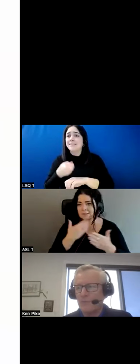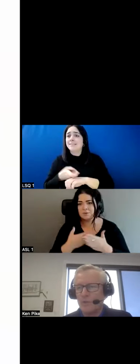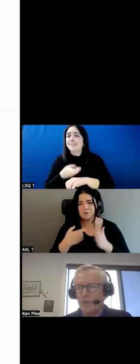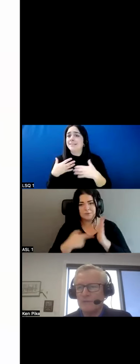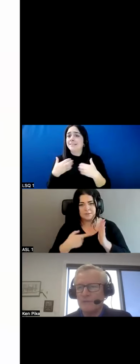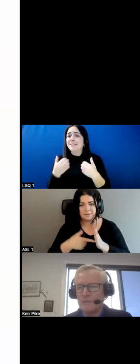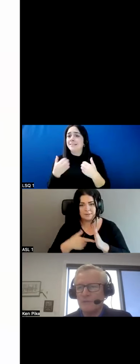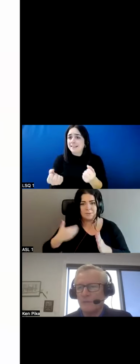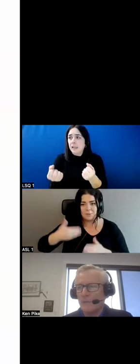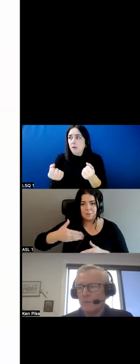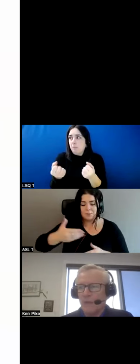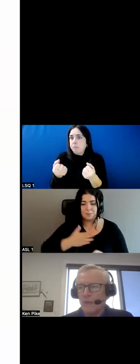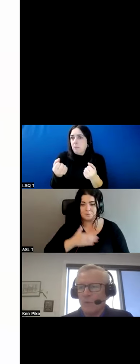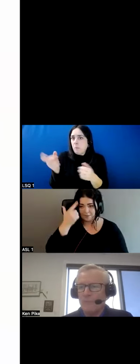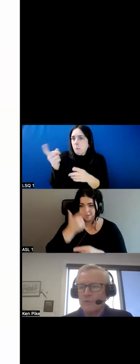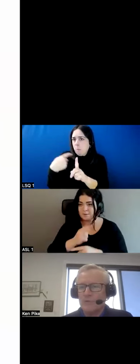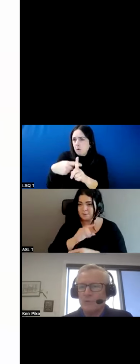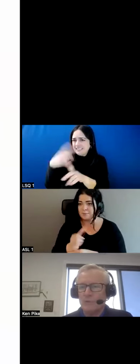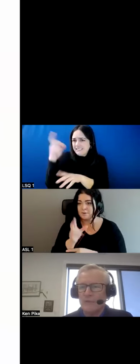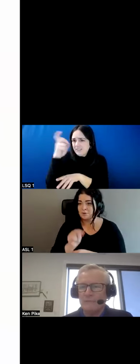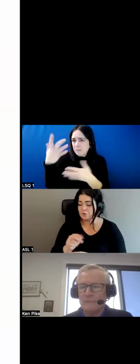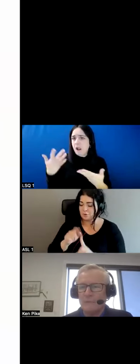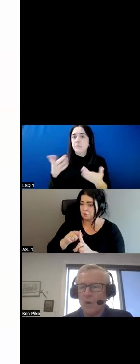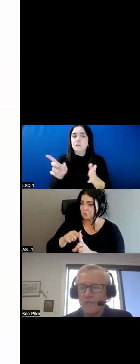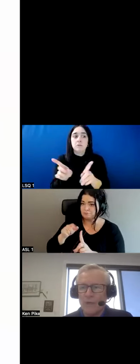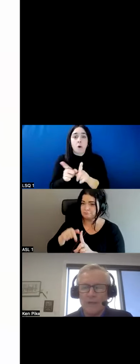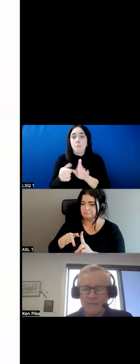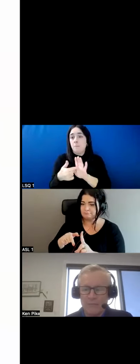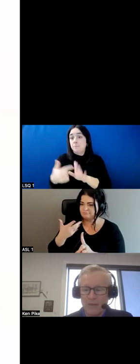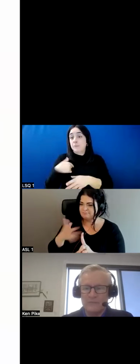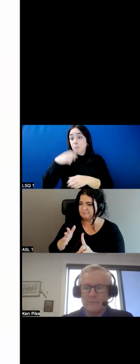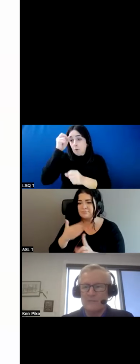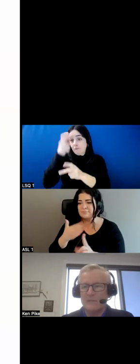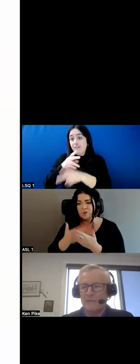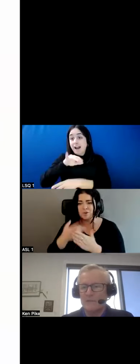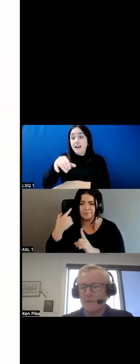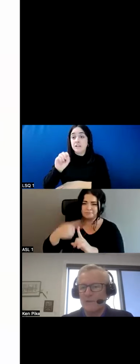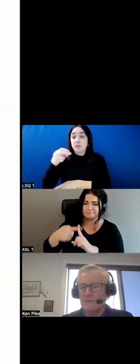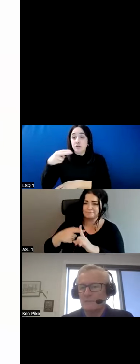de nombreux exemples. Mon frère John est une personne qui a eu,